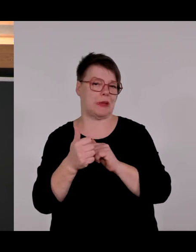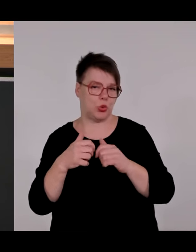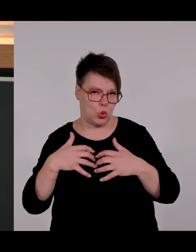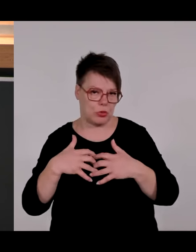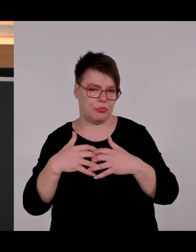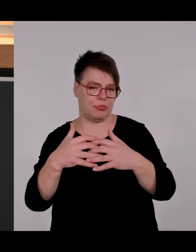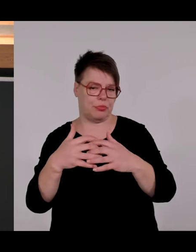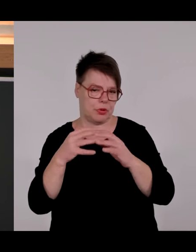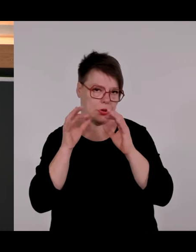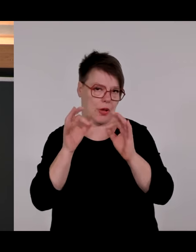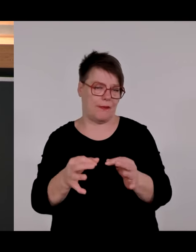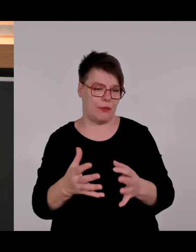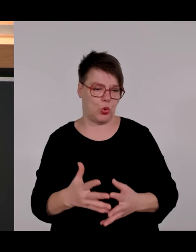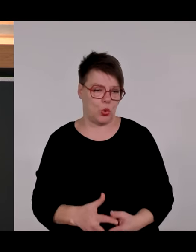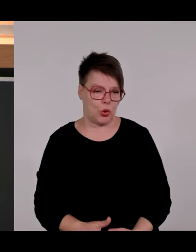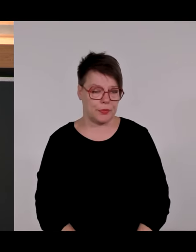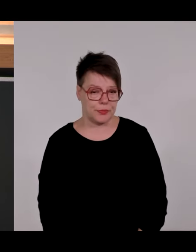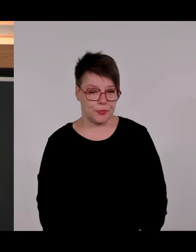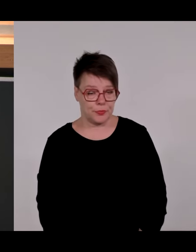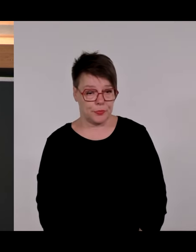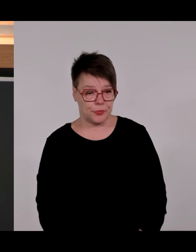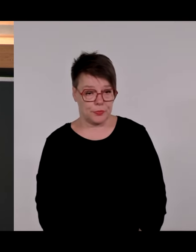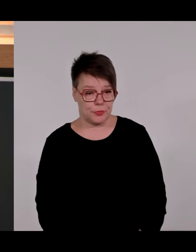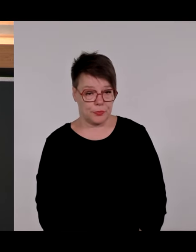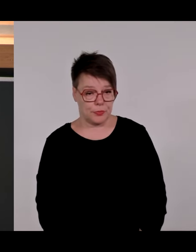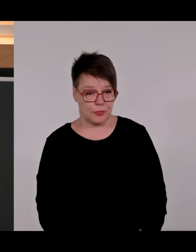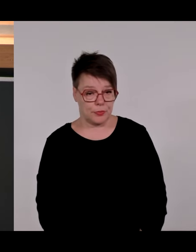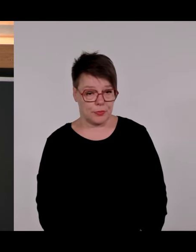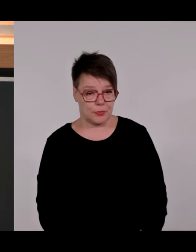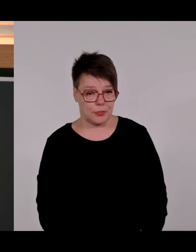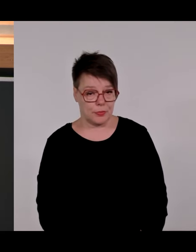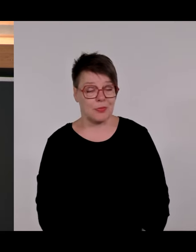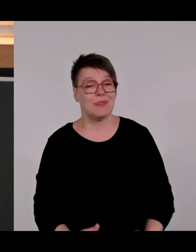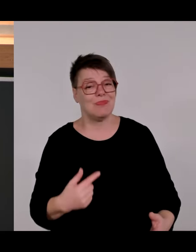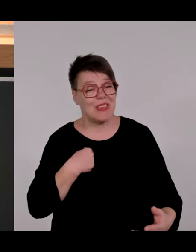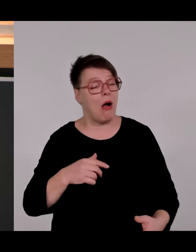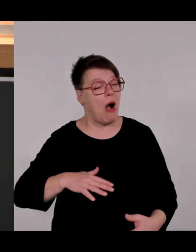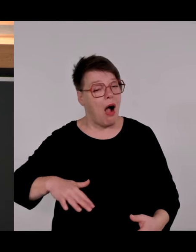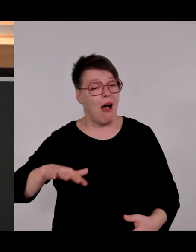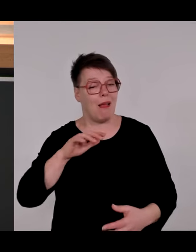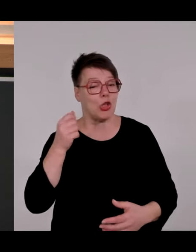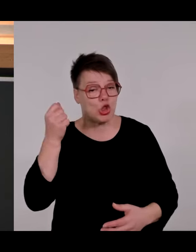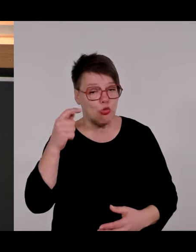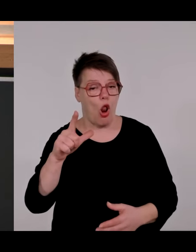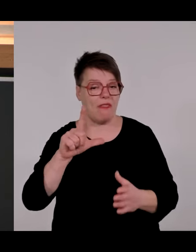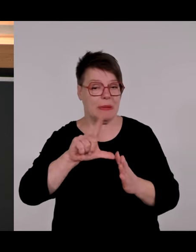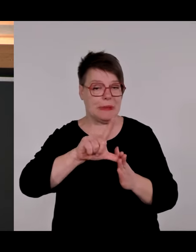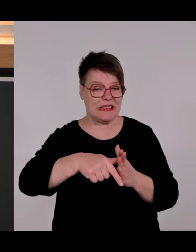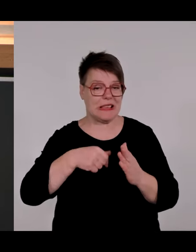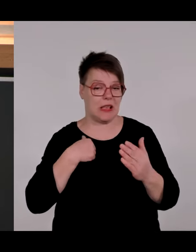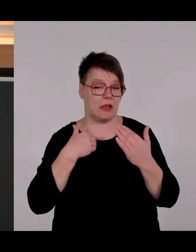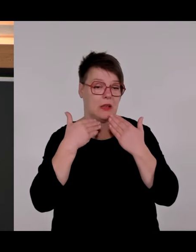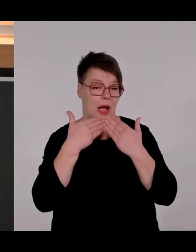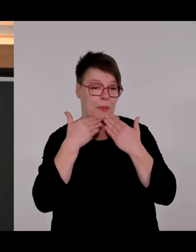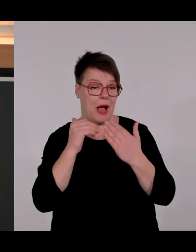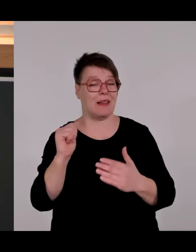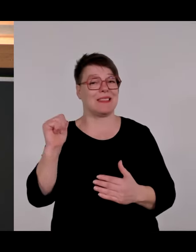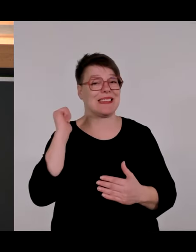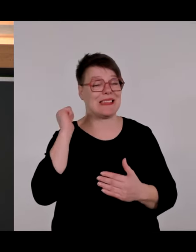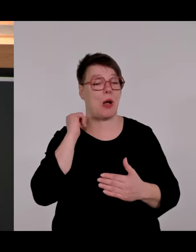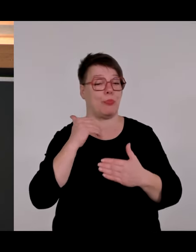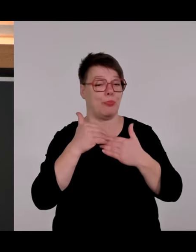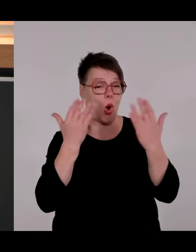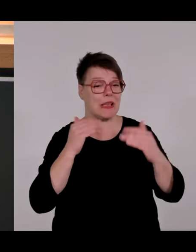ich bin allen 12 Bezirken dankbar, dass wir gestern Morgen in einer Sondersitzung des Rates